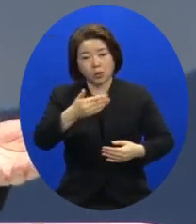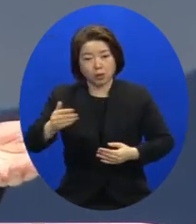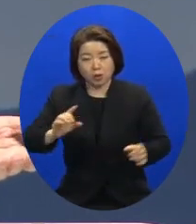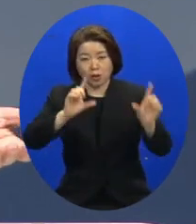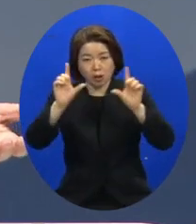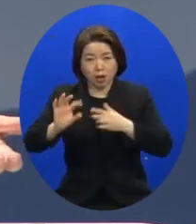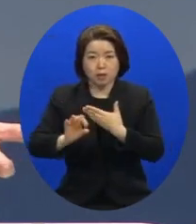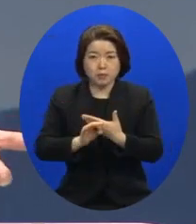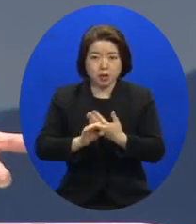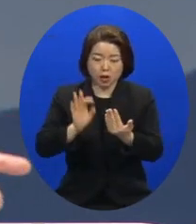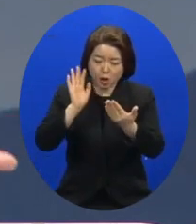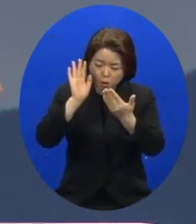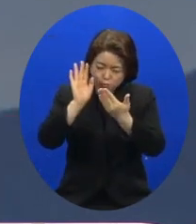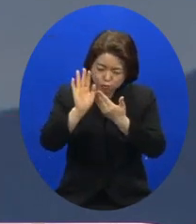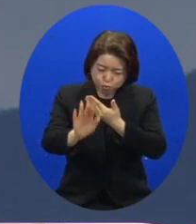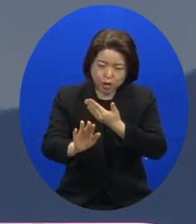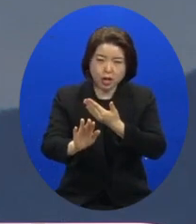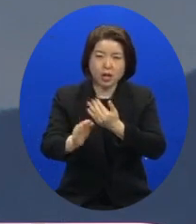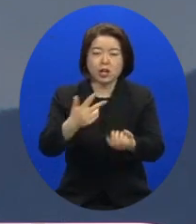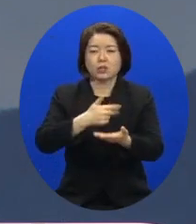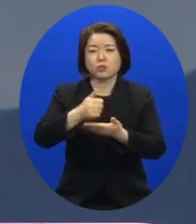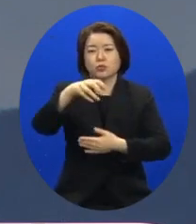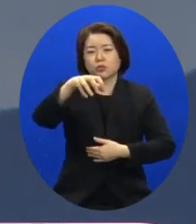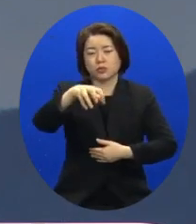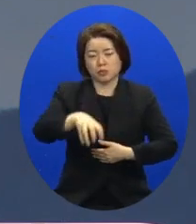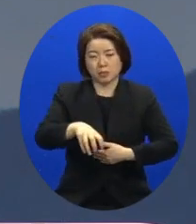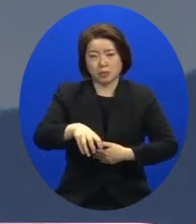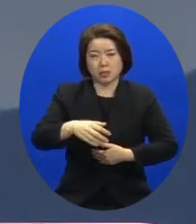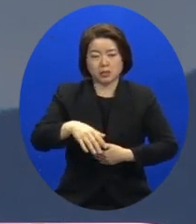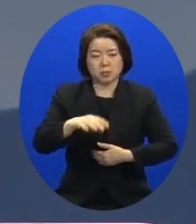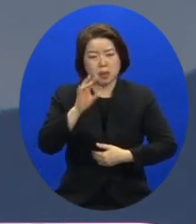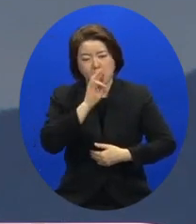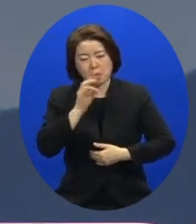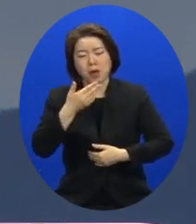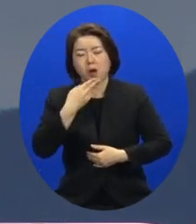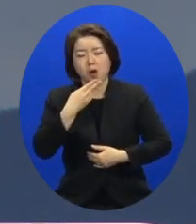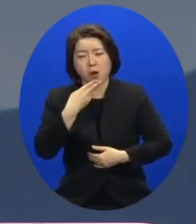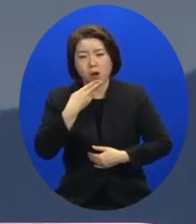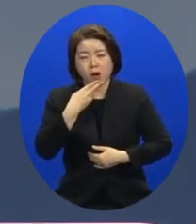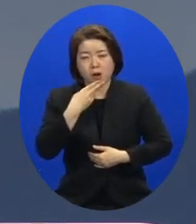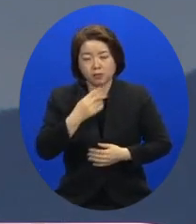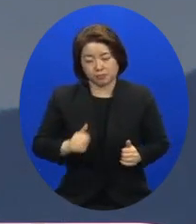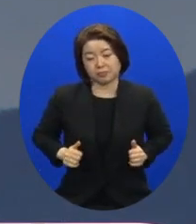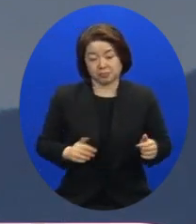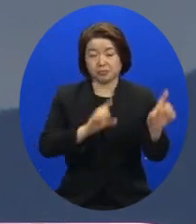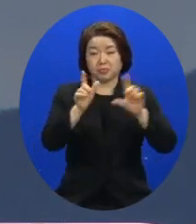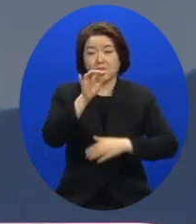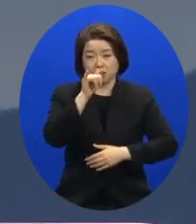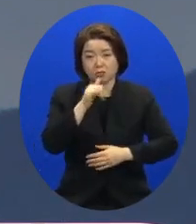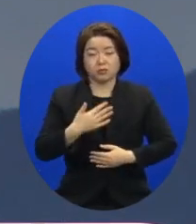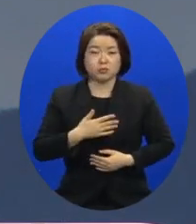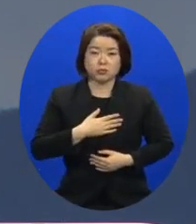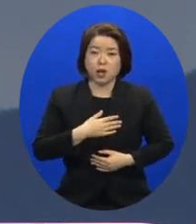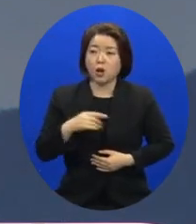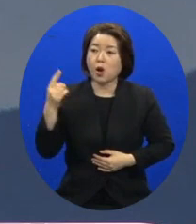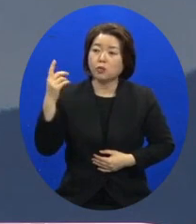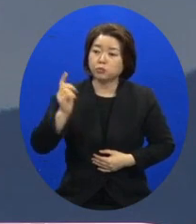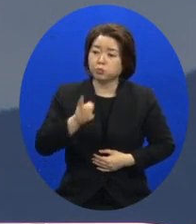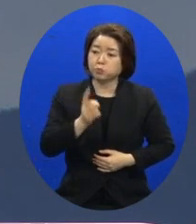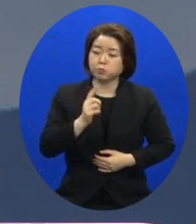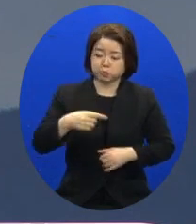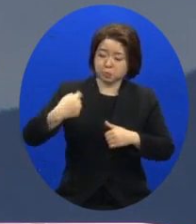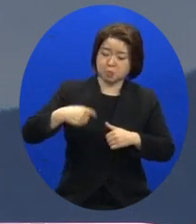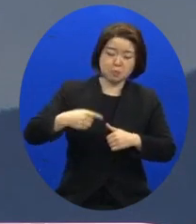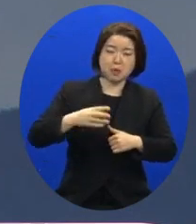가서는 주님 앞에 변명의 여지가 없게 됩니다. 열심히 살았어요. 나는 뭐 누구에게 손가락